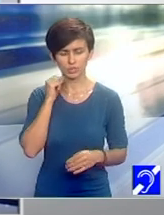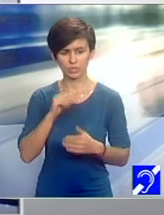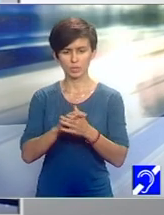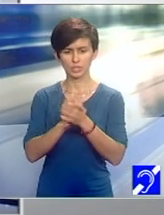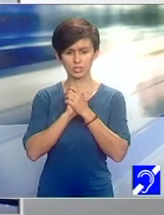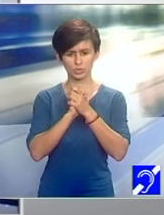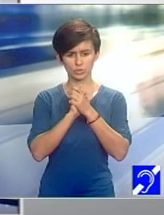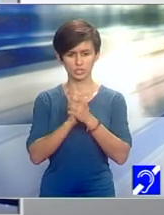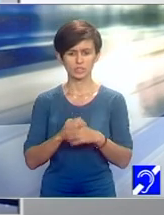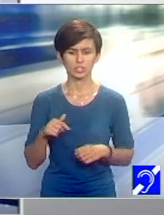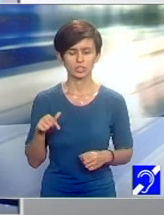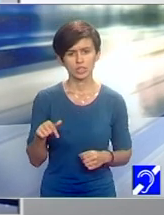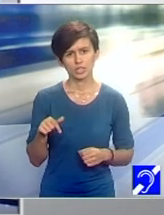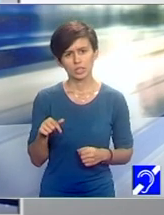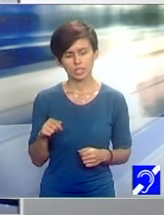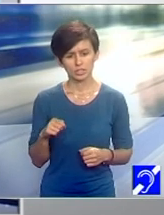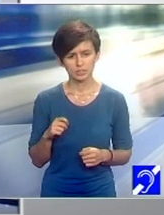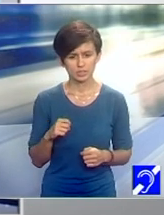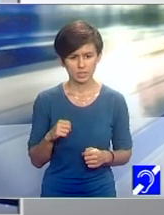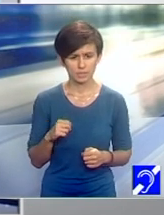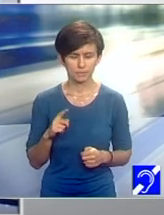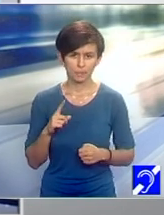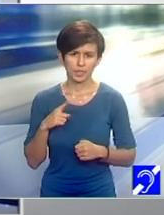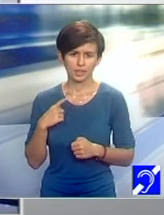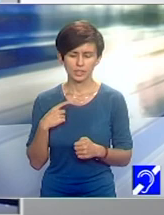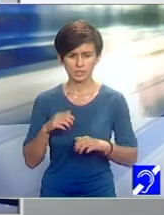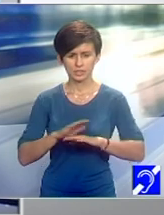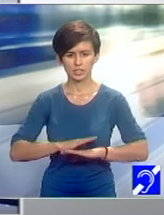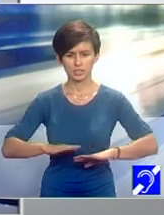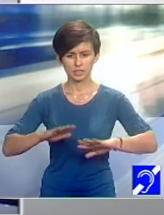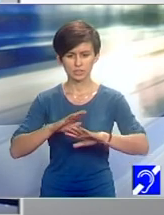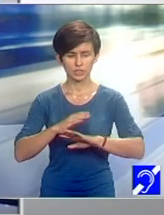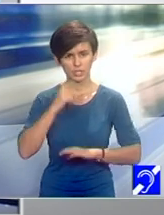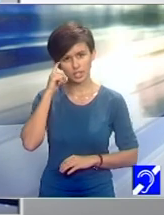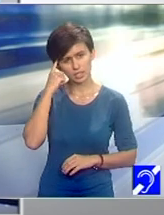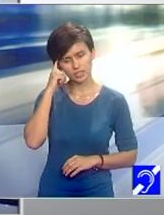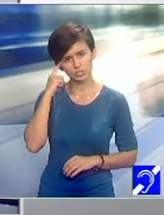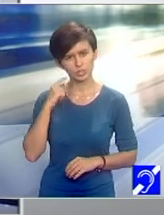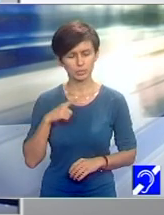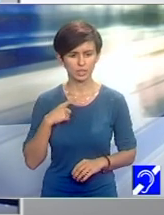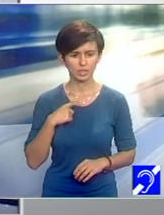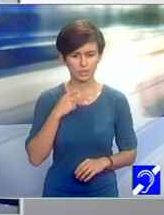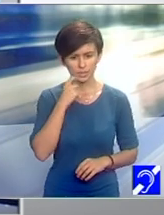nu este nu numai în cazul romilor, în general știm că există